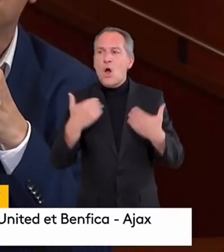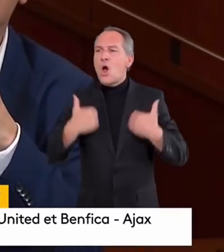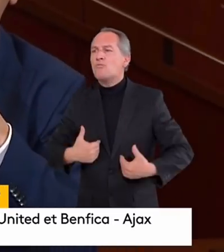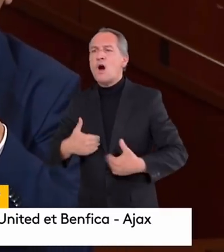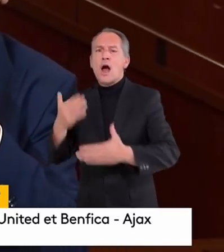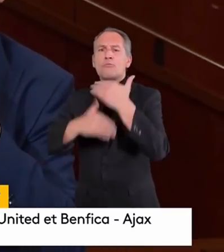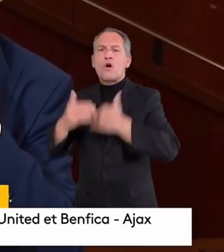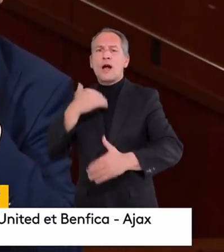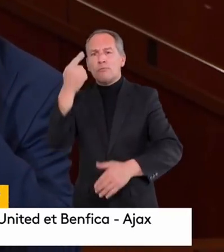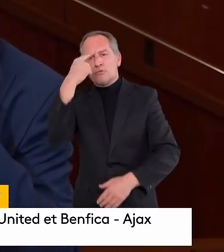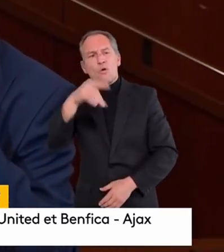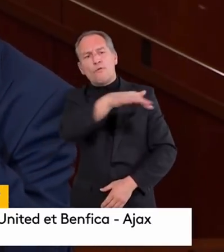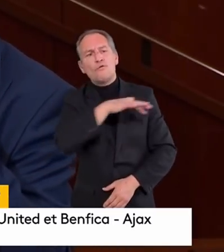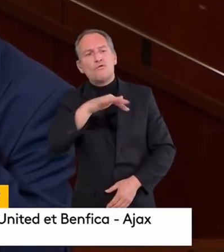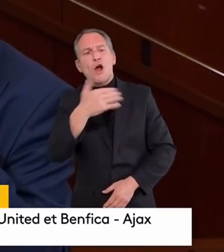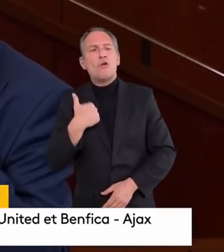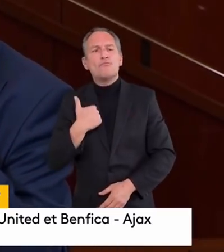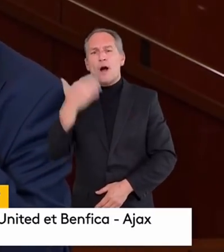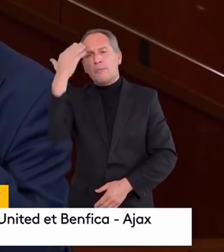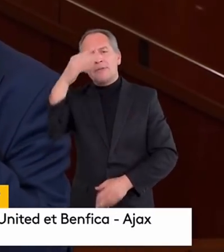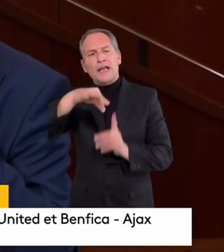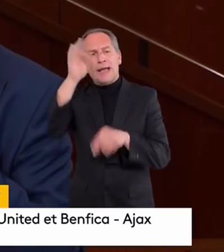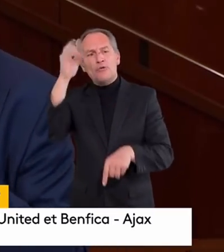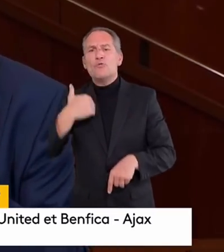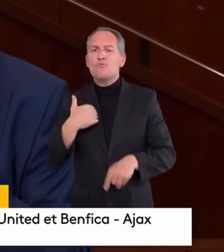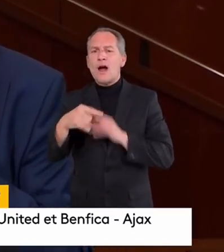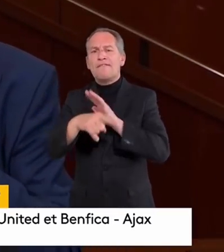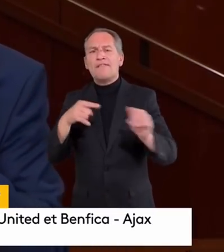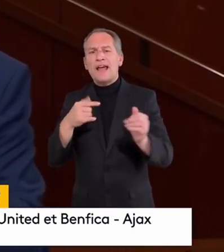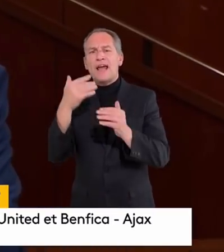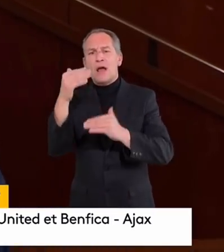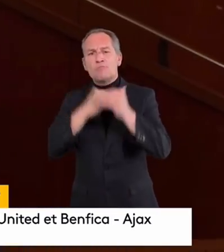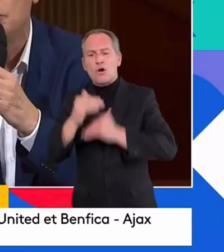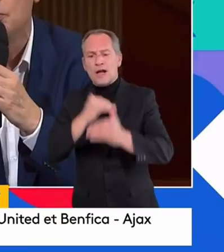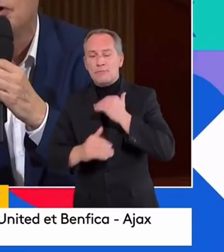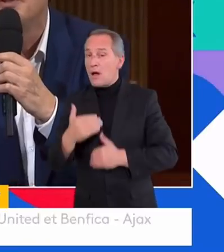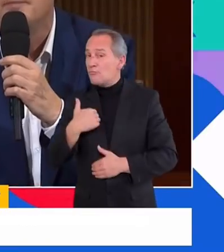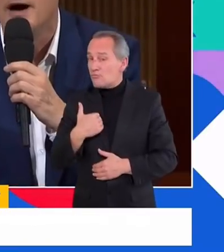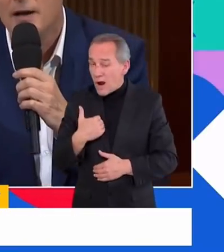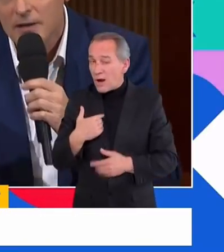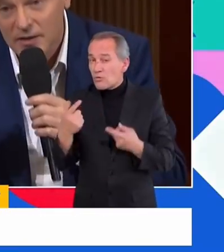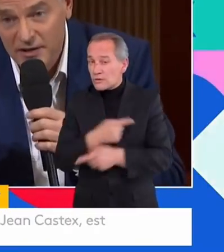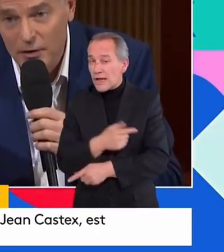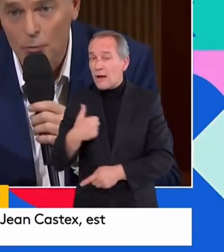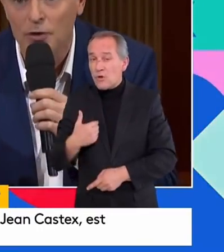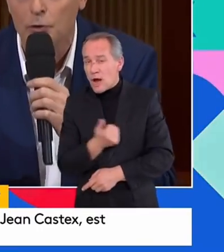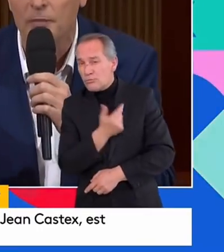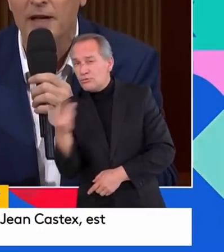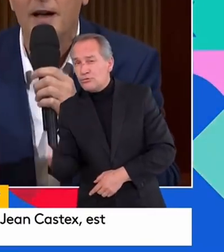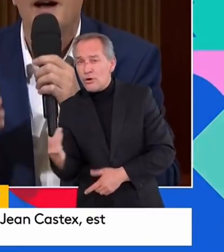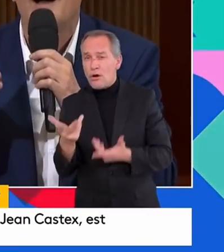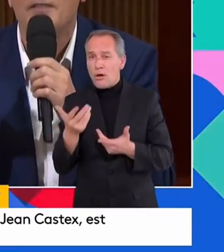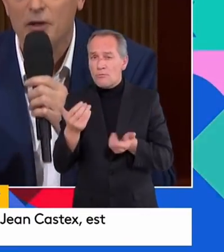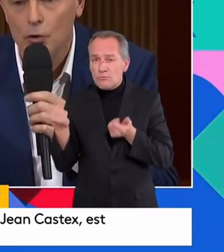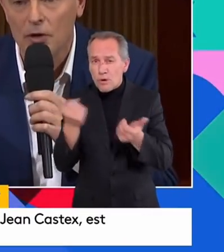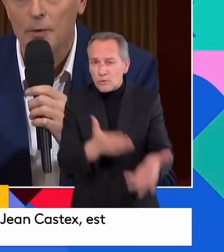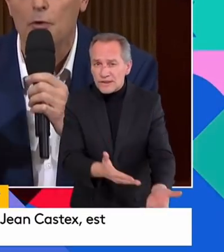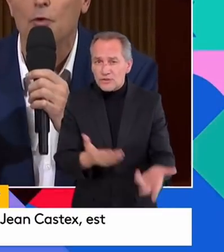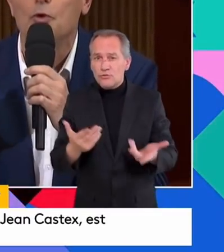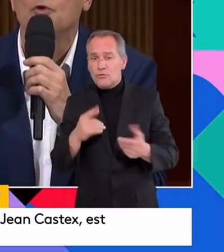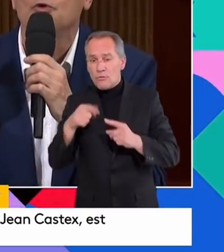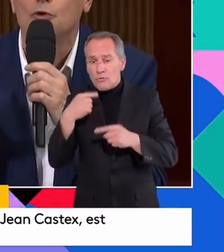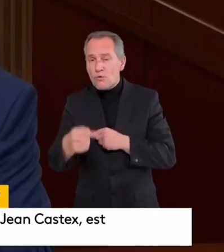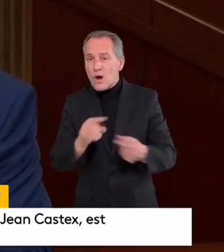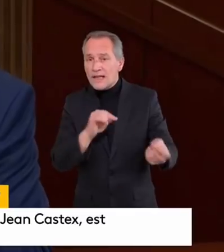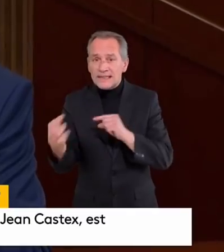pour vous, et quand je serai élu, c'est ce que je ferai, moi, j'ai mis une série de propositions en débat dès le mois de mai avec eux et pour